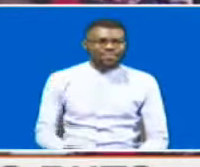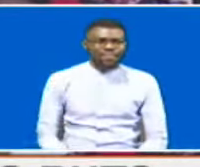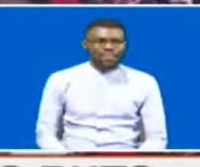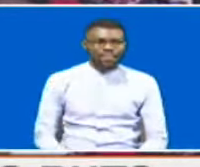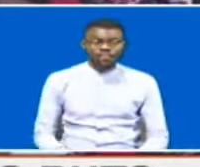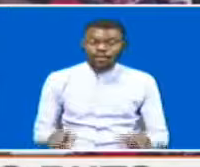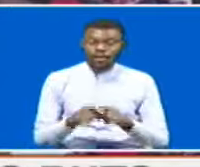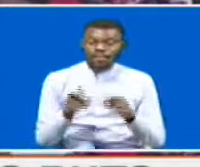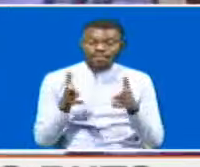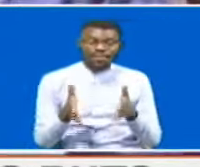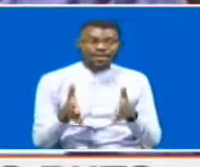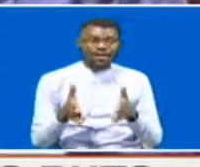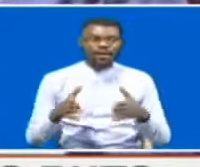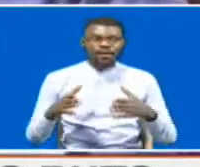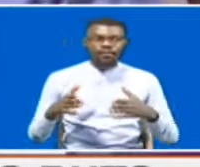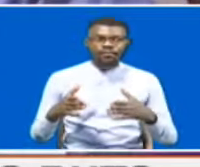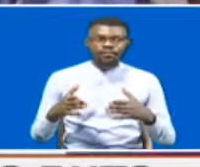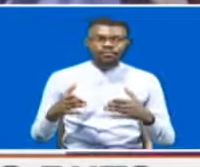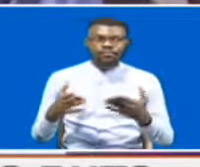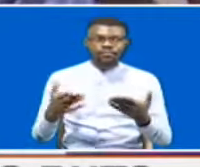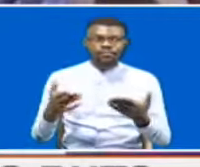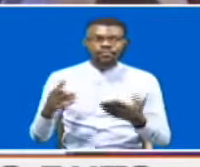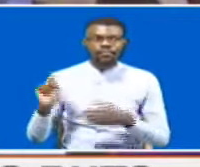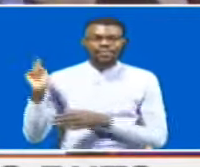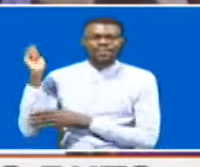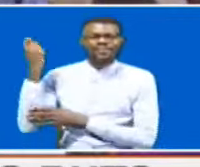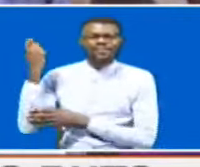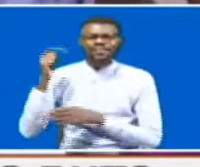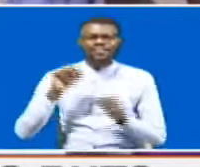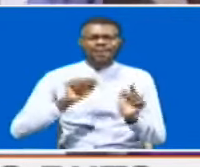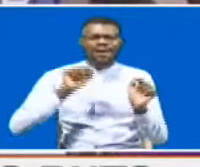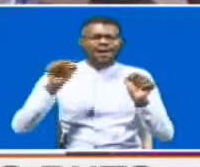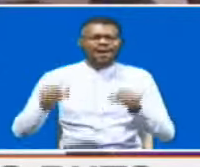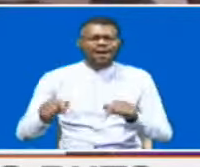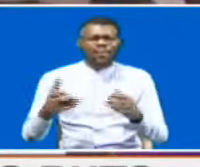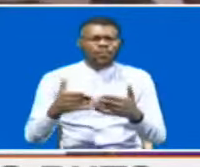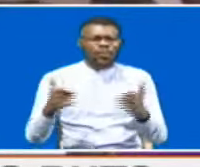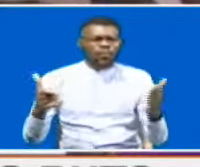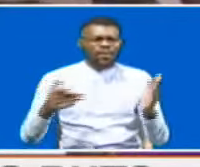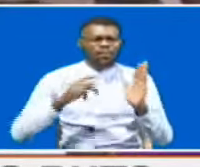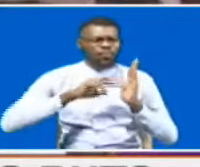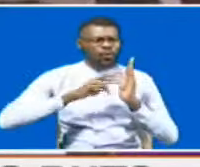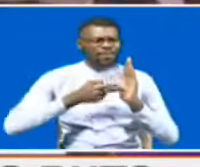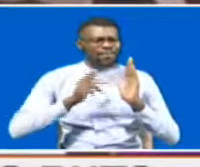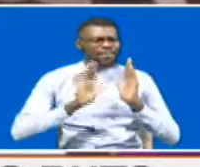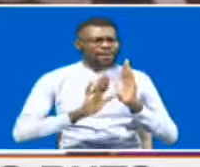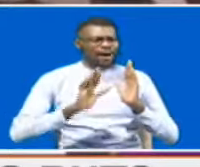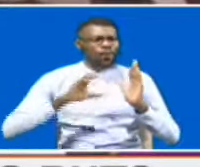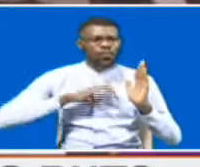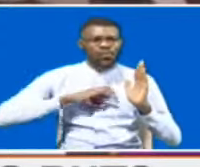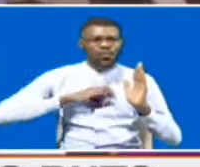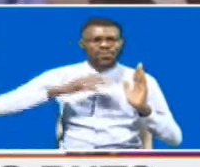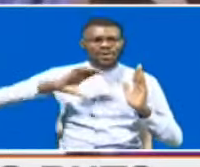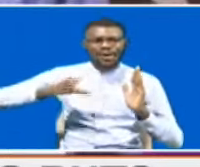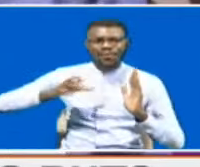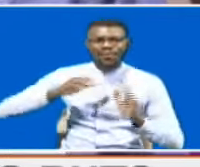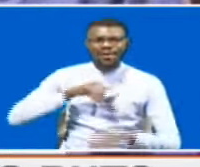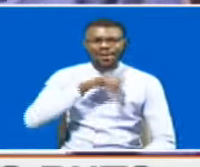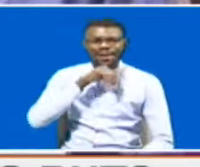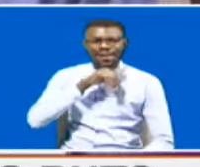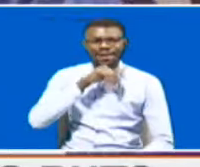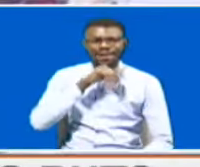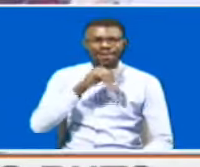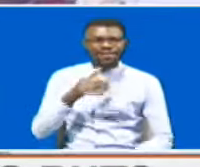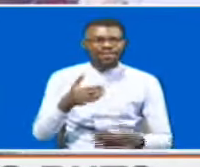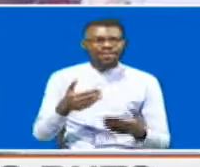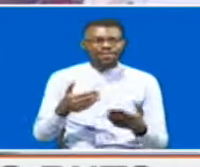Hata sasa wanaita rais kufungua projects account. Sasa wewe kama rais anafungua